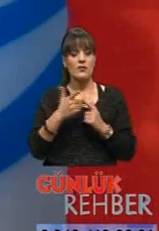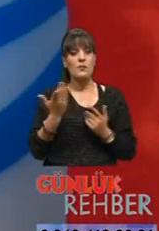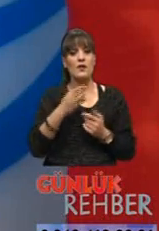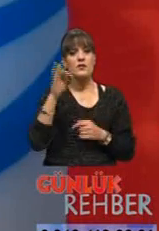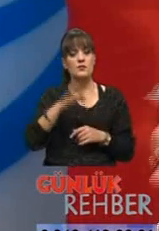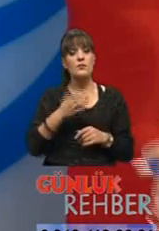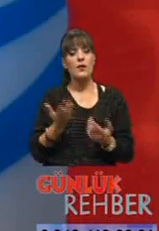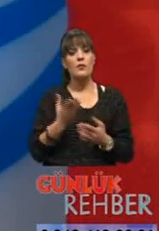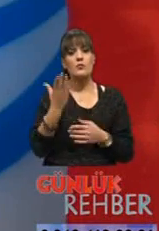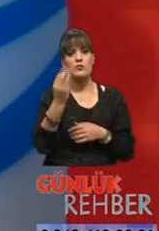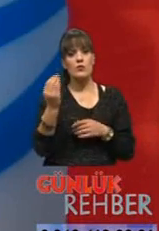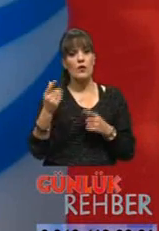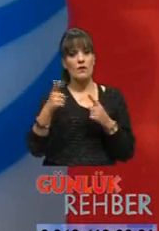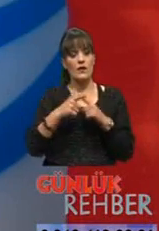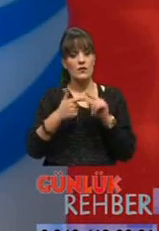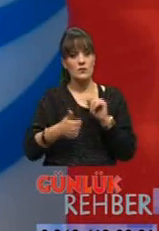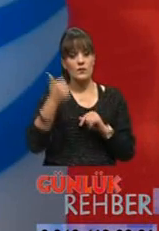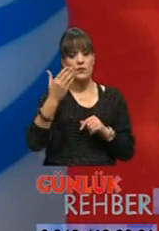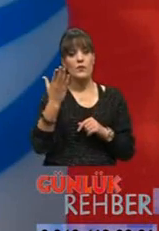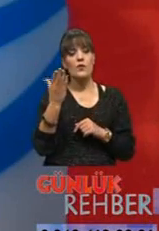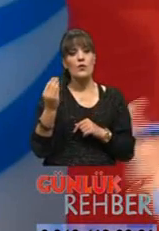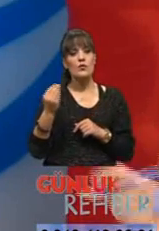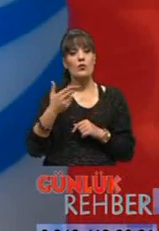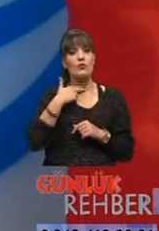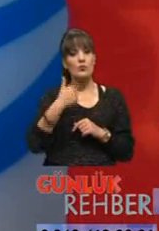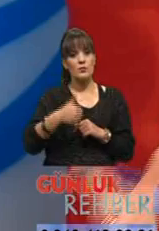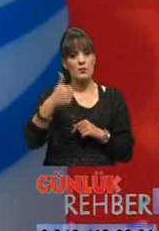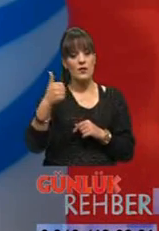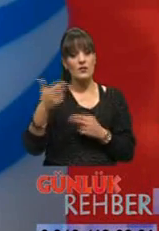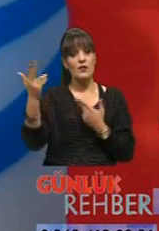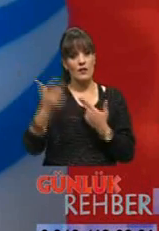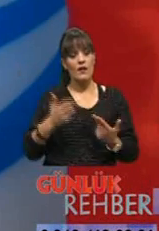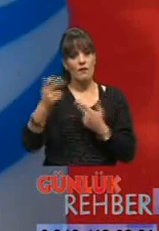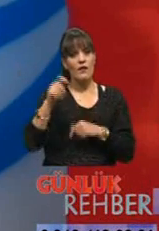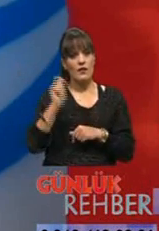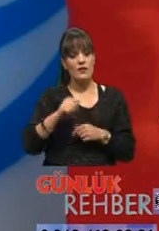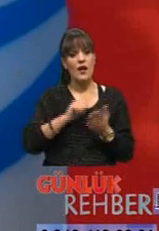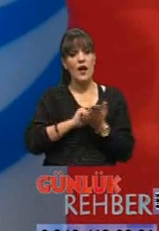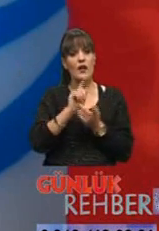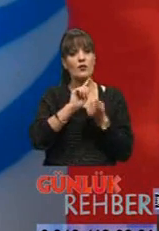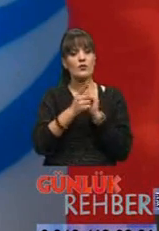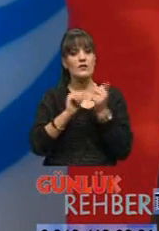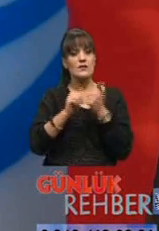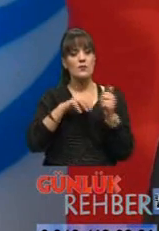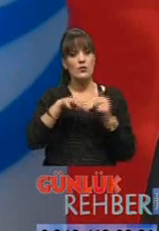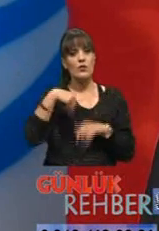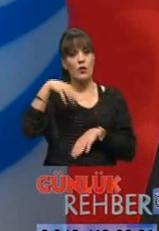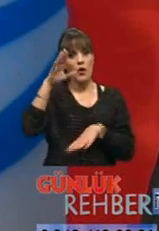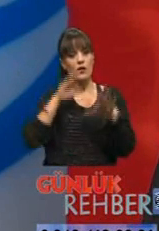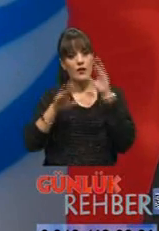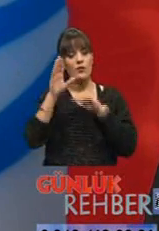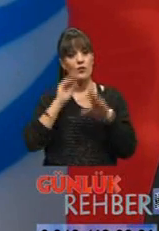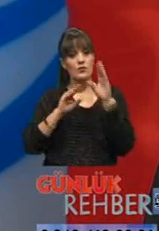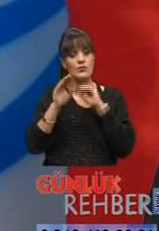şimdi tabii pek çok federasyon başkanımızı, pek çok kulüp başkanlarımızı davet ediyoruz. Her tarz, her tür spor dalını